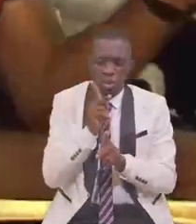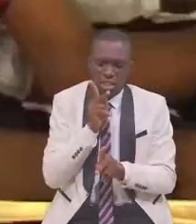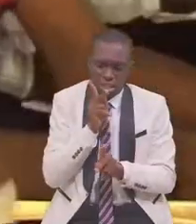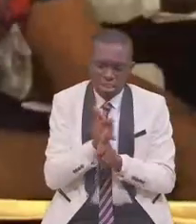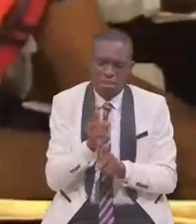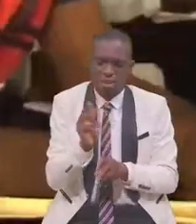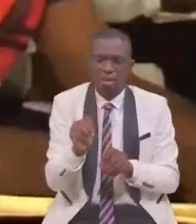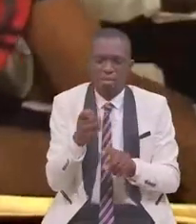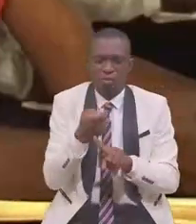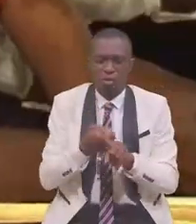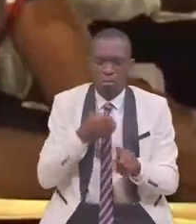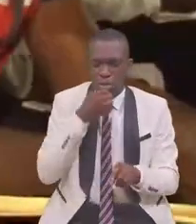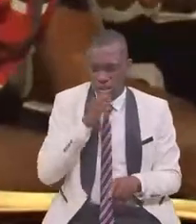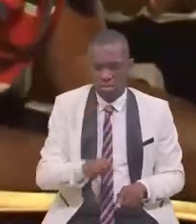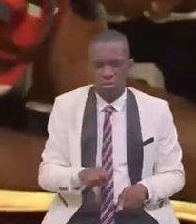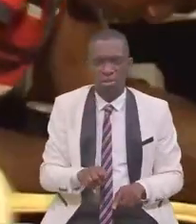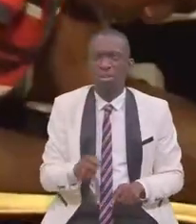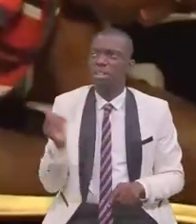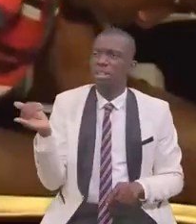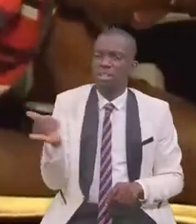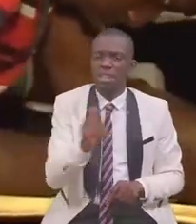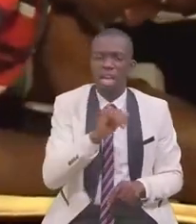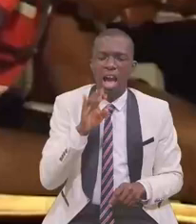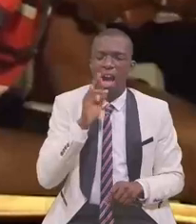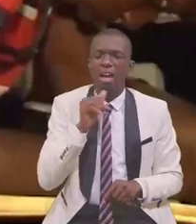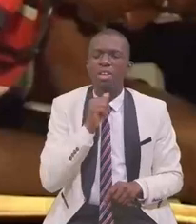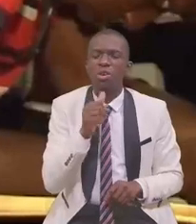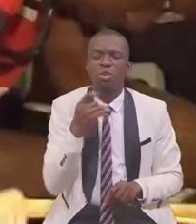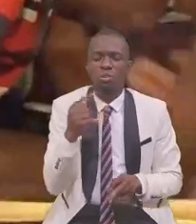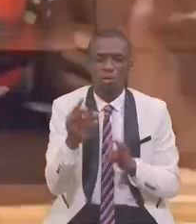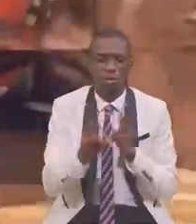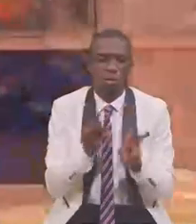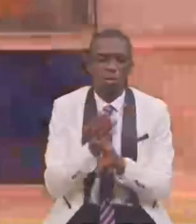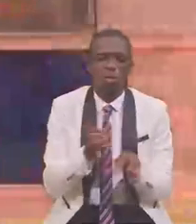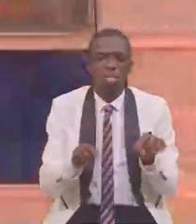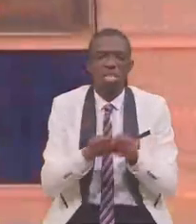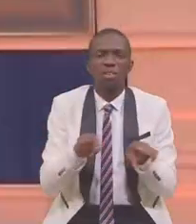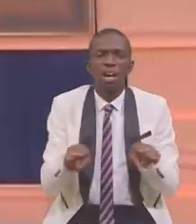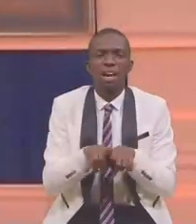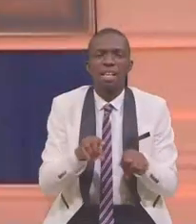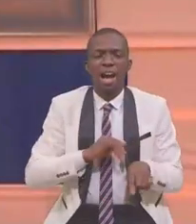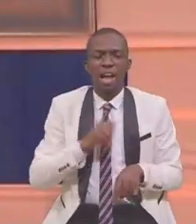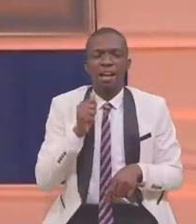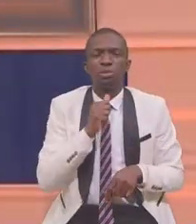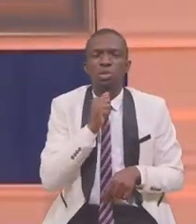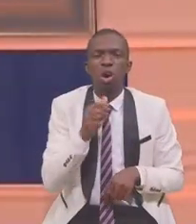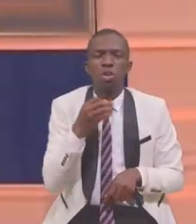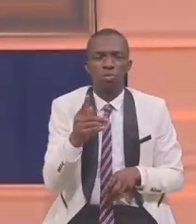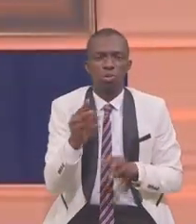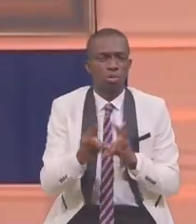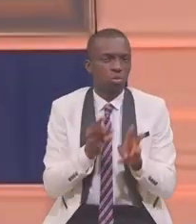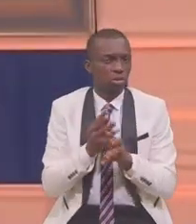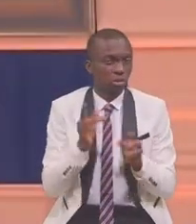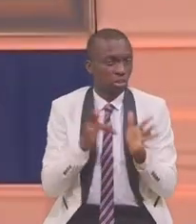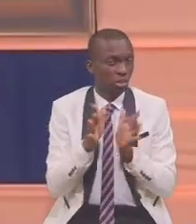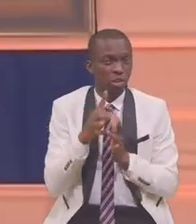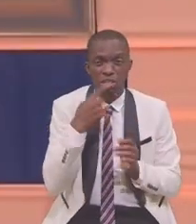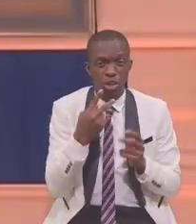ne sont pas du monde, comme moi, je ne suis pas du monde. Voyez ce que Jésus-Christ disait. Il y a deux choses ici.